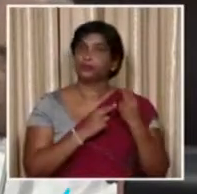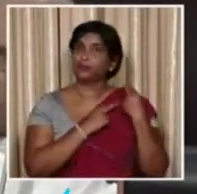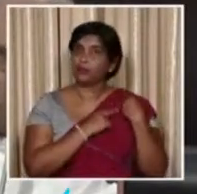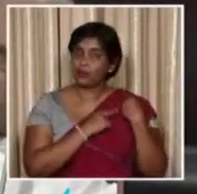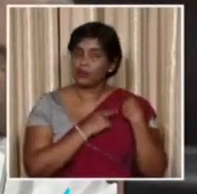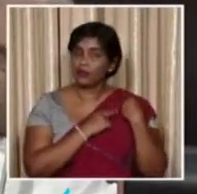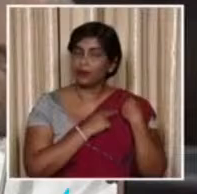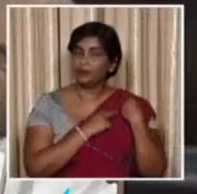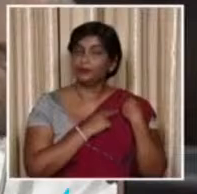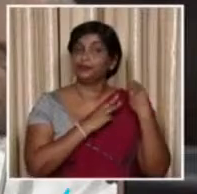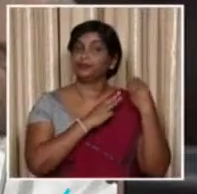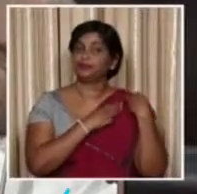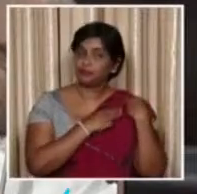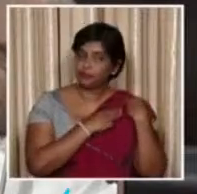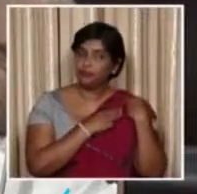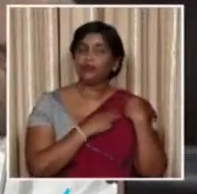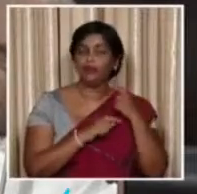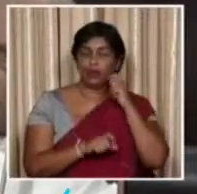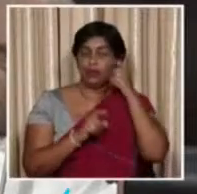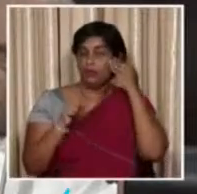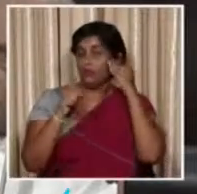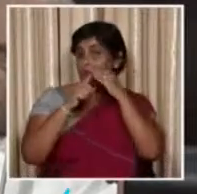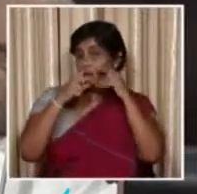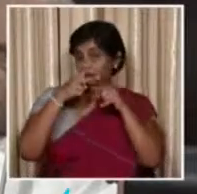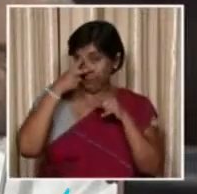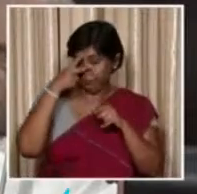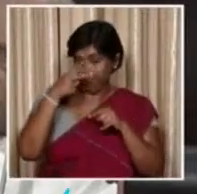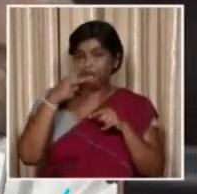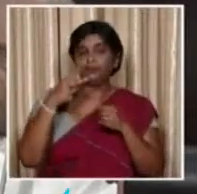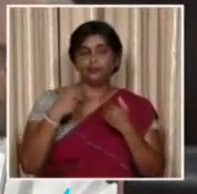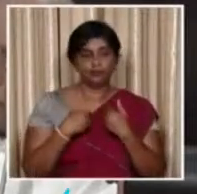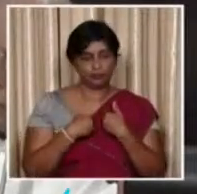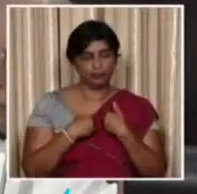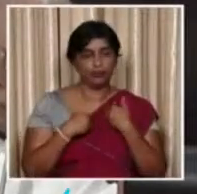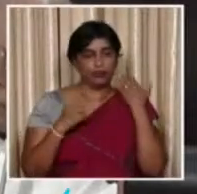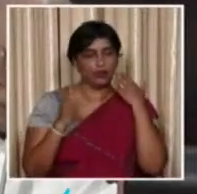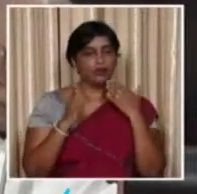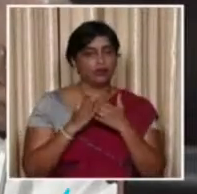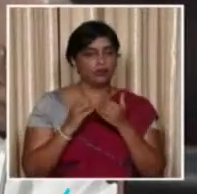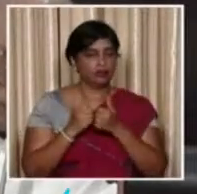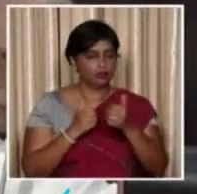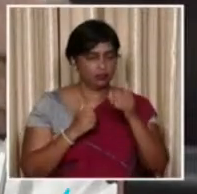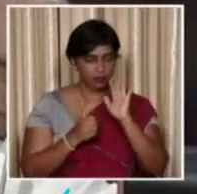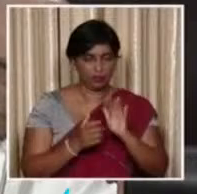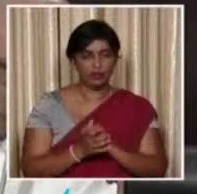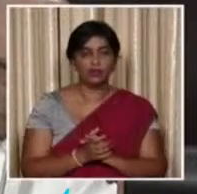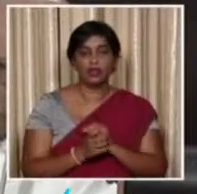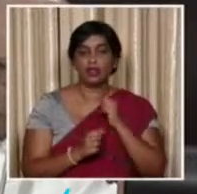හා වගවීම යන කරුණු දෙක ගැනම අපේ අවධානය යොමු විය යුතුයි.